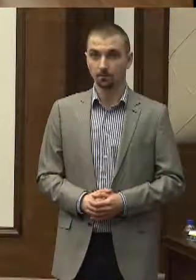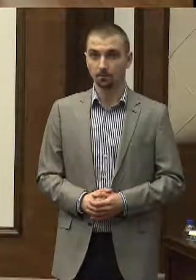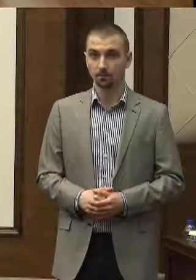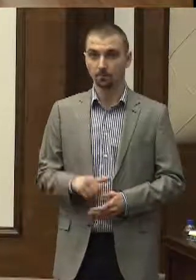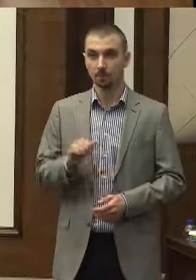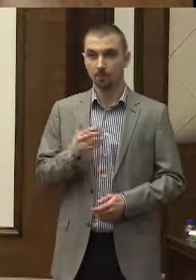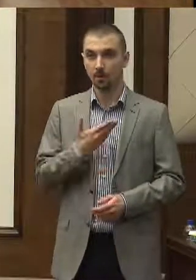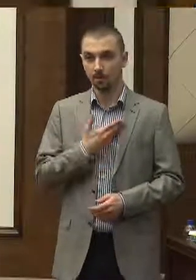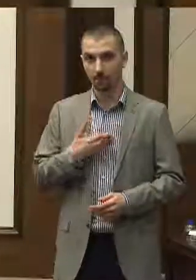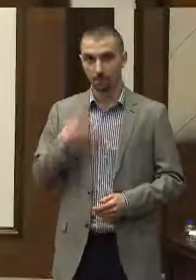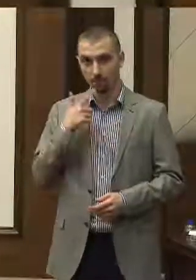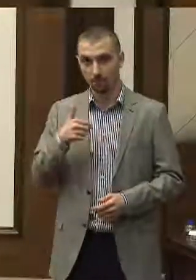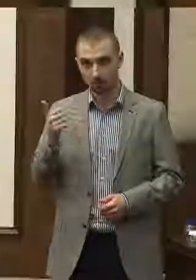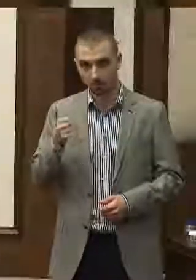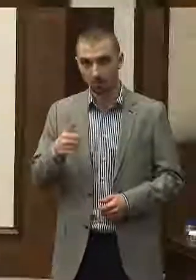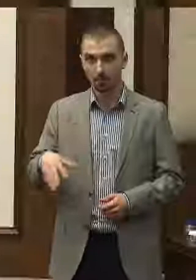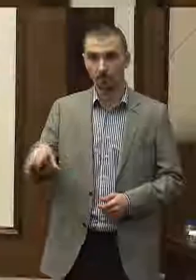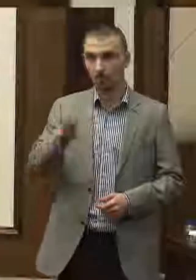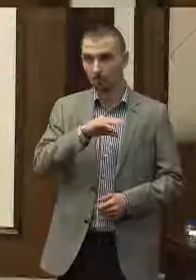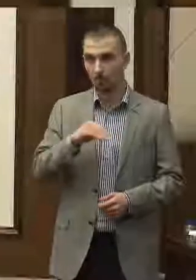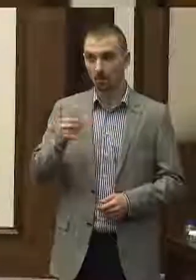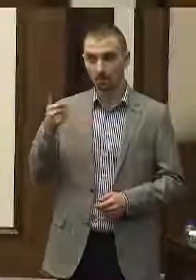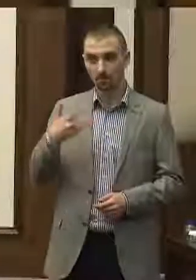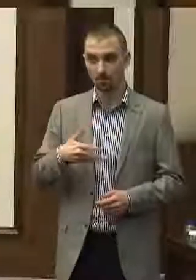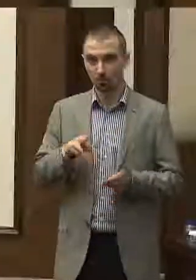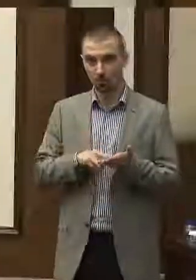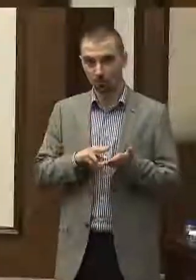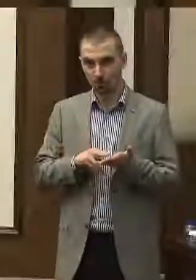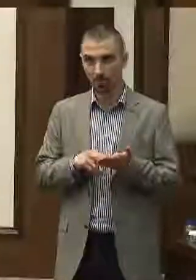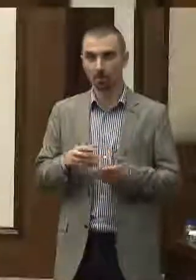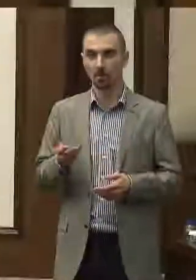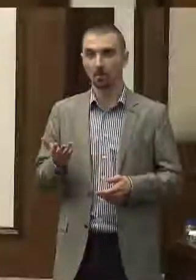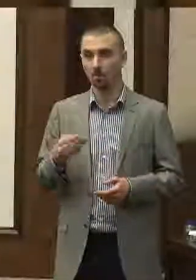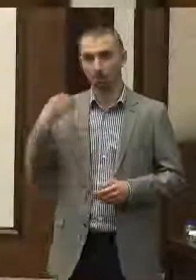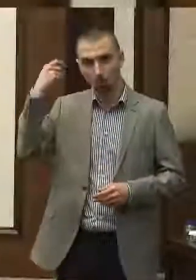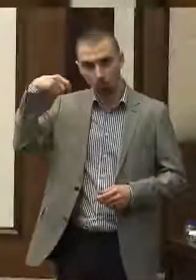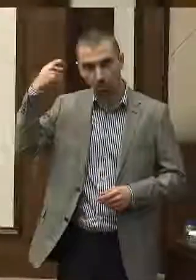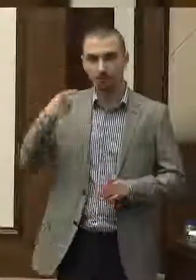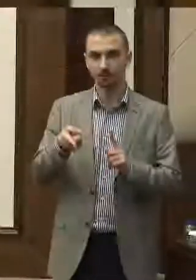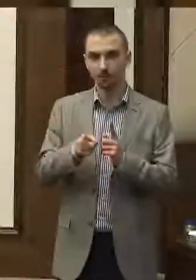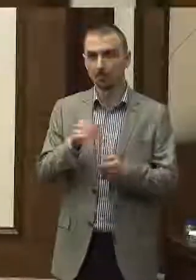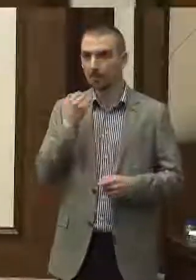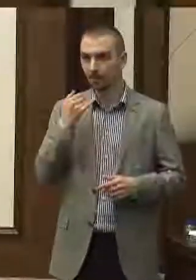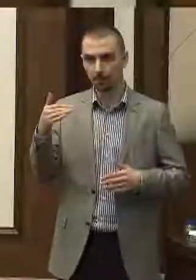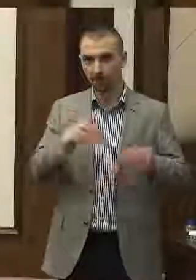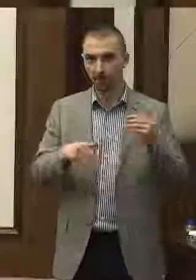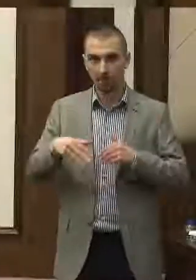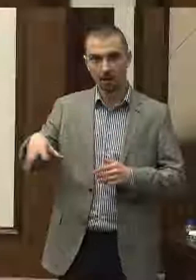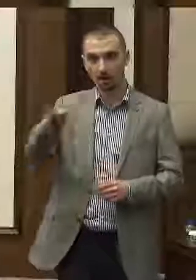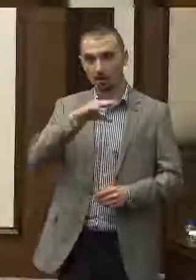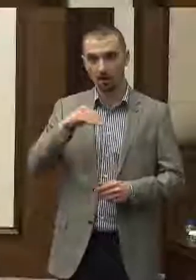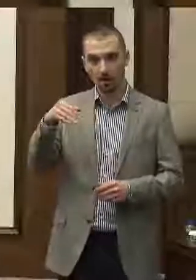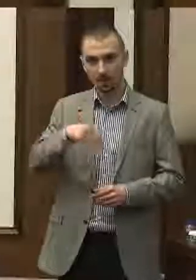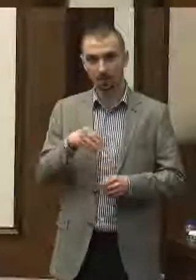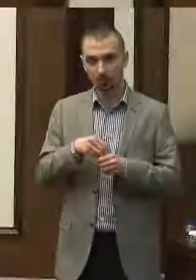Sayın Başkanım, sayın değerli meclis üyelerim, değerli muhtarlarım, misafirlerimiz. Bugün aranızda